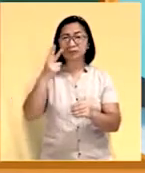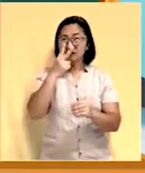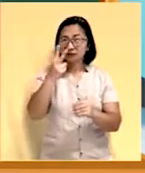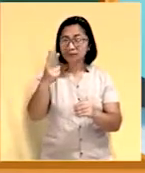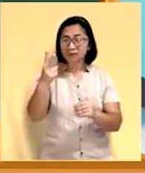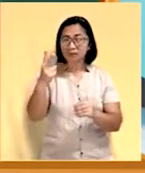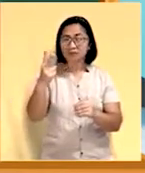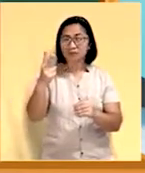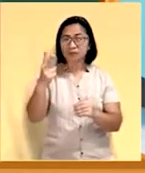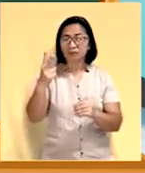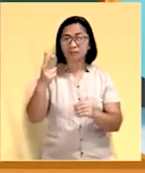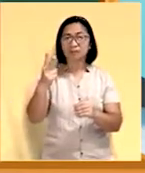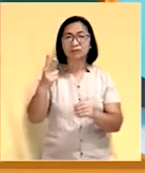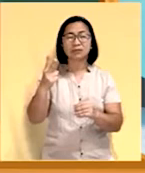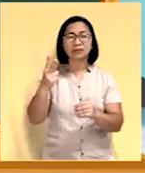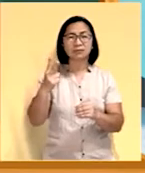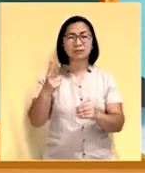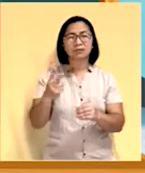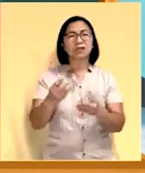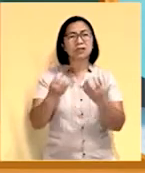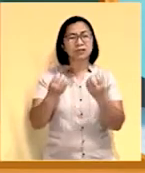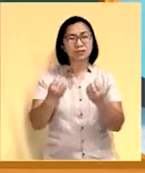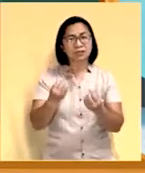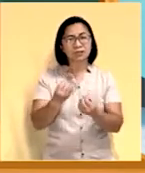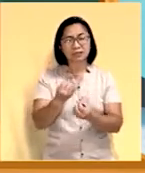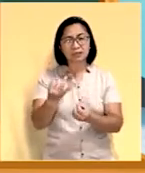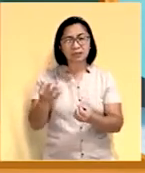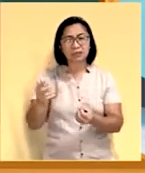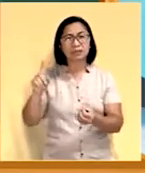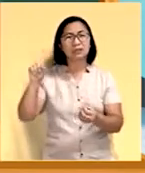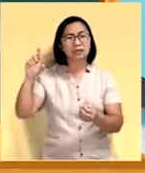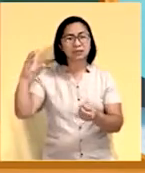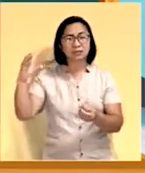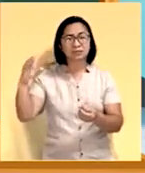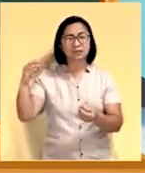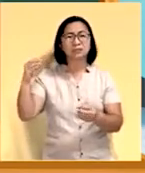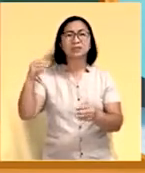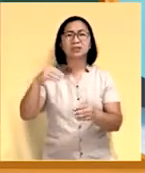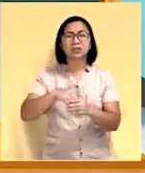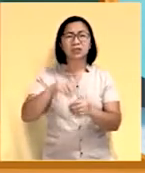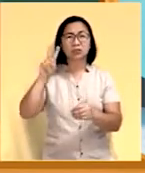mo, ilang 100 ang meron sa 200?